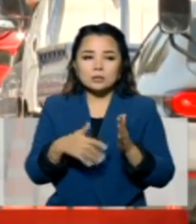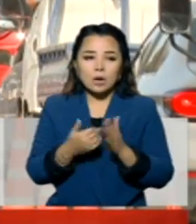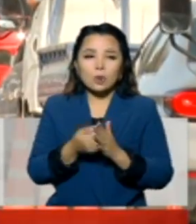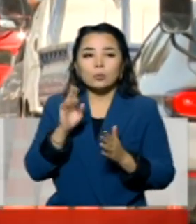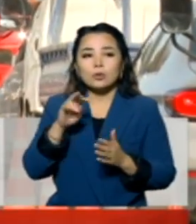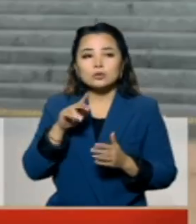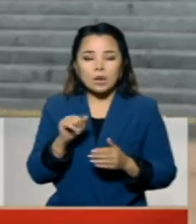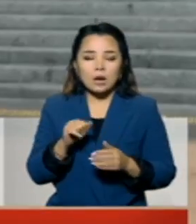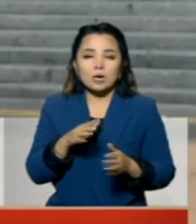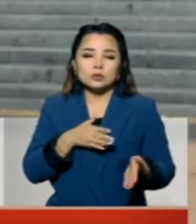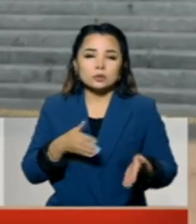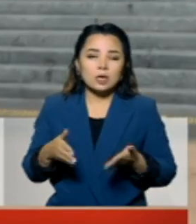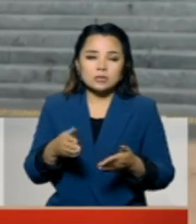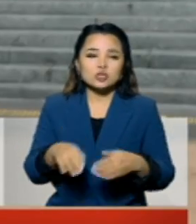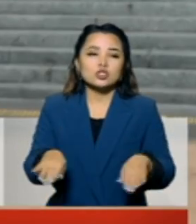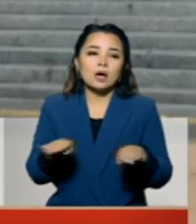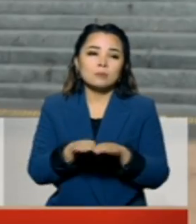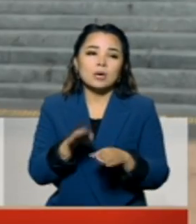Құлжа тракты жабық тұр.